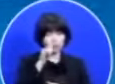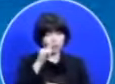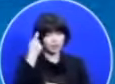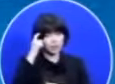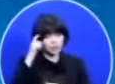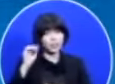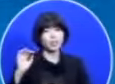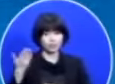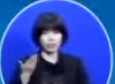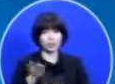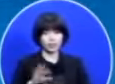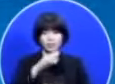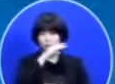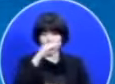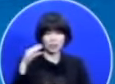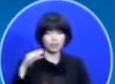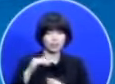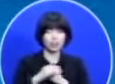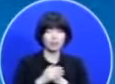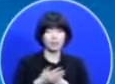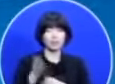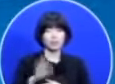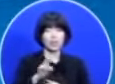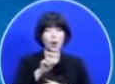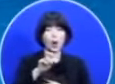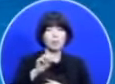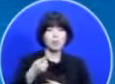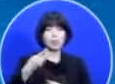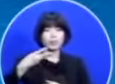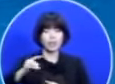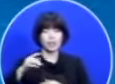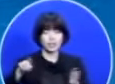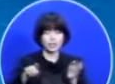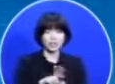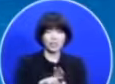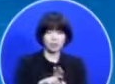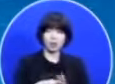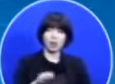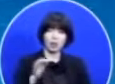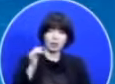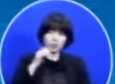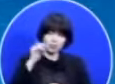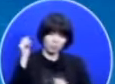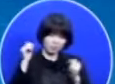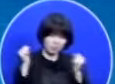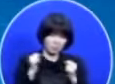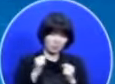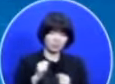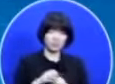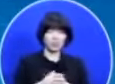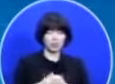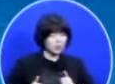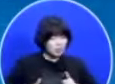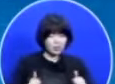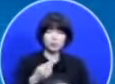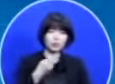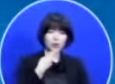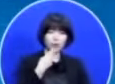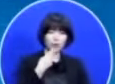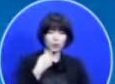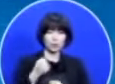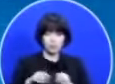그렇게 되어야 정상 이잖아요 근데 모태 신앙인 이라 그러면 아주 냉정하고 차가 올 거다 열심 도 없고